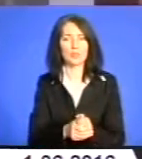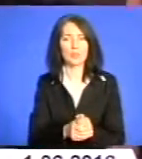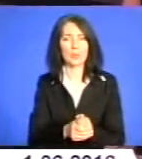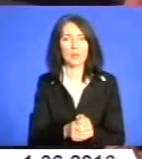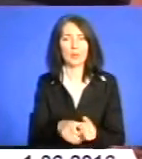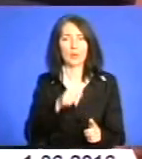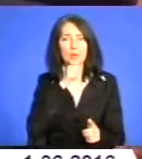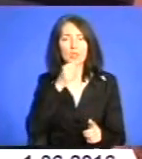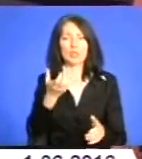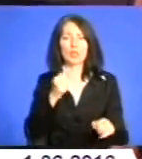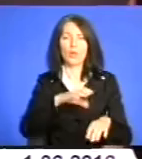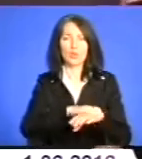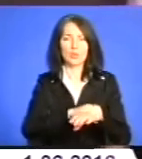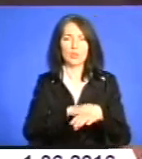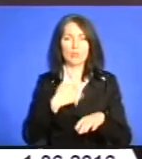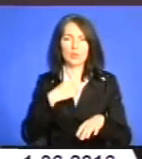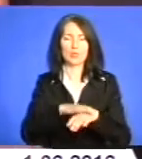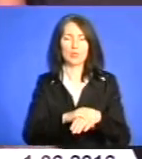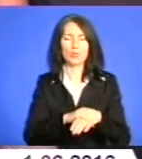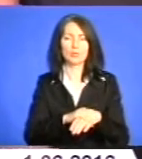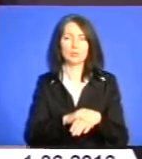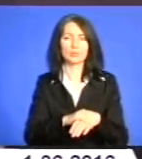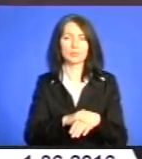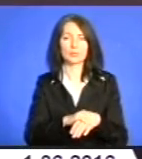руку, я